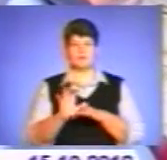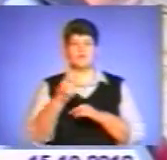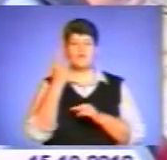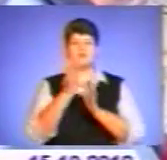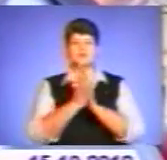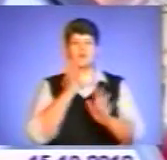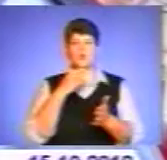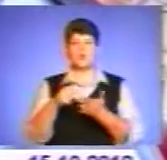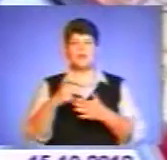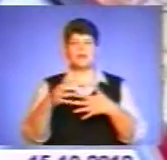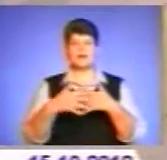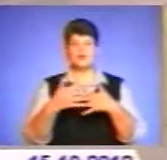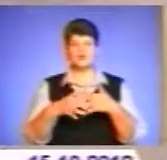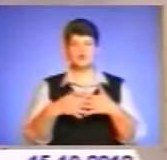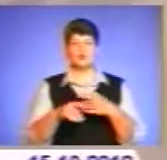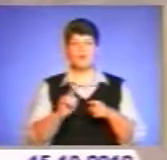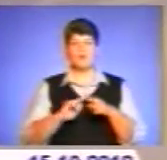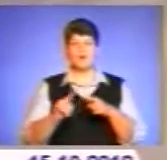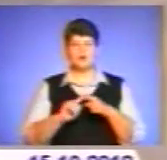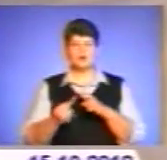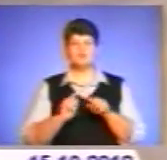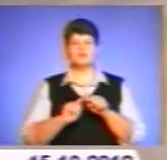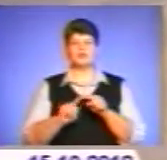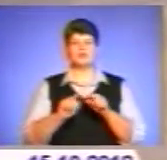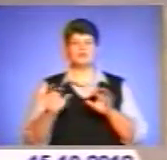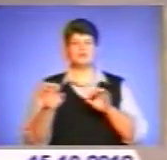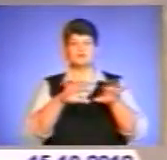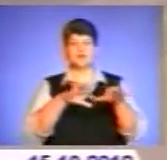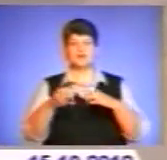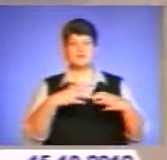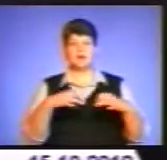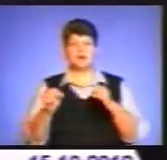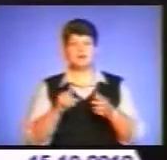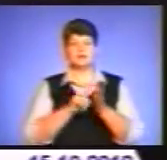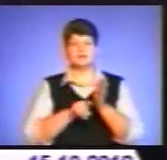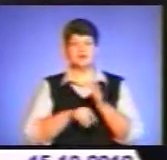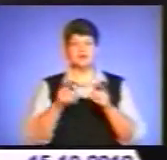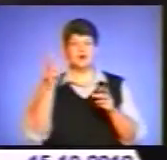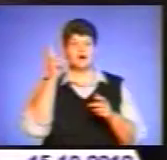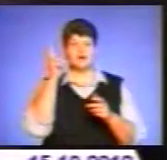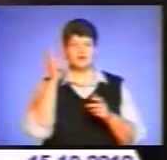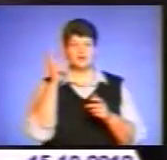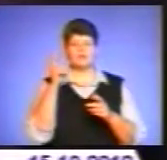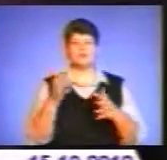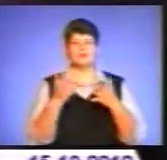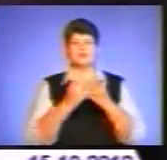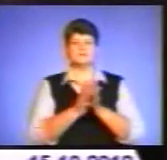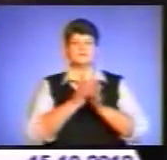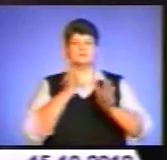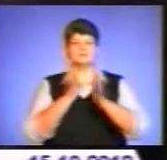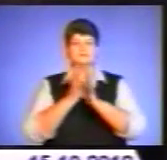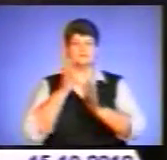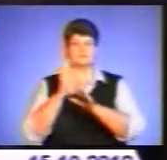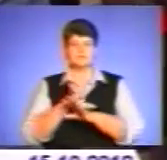чергу купували капусту, моркву, швидко розібрали недорогу гречку. До багатьох точок виїзної торгівлі вишукувалися черги.